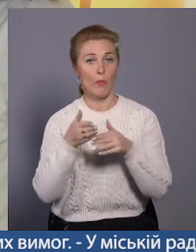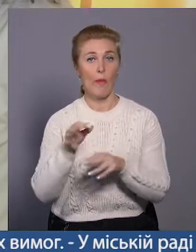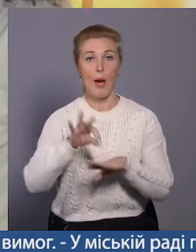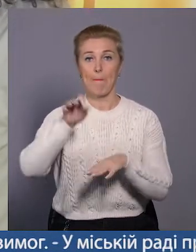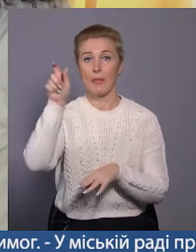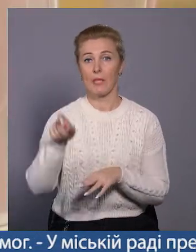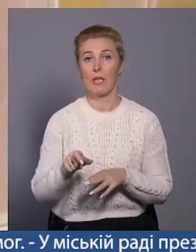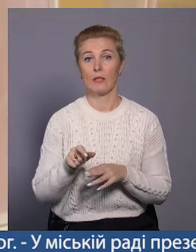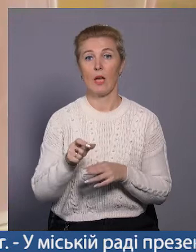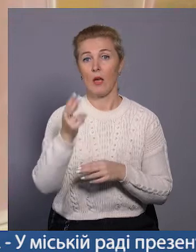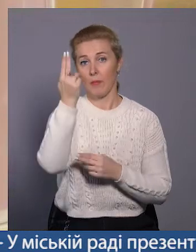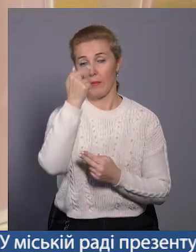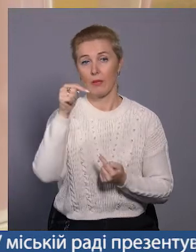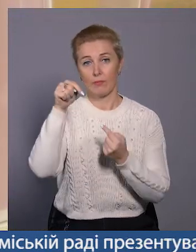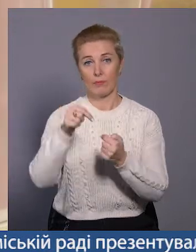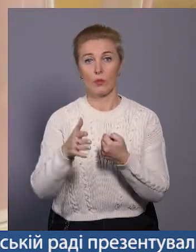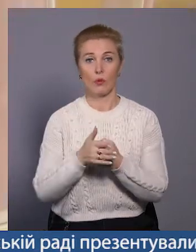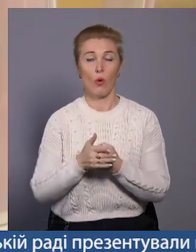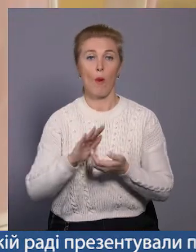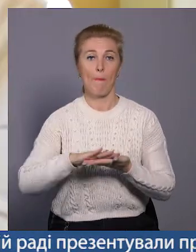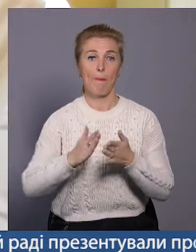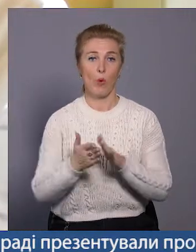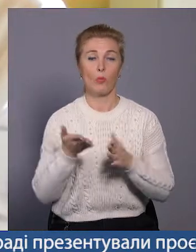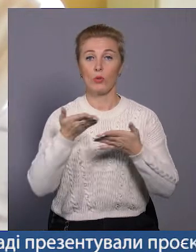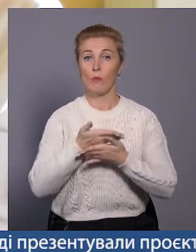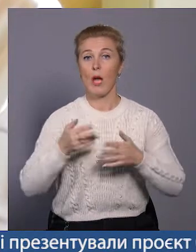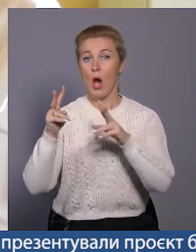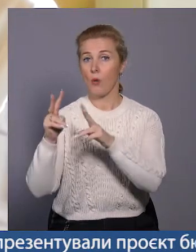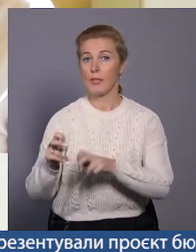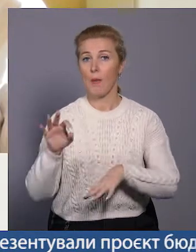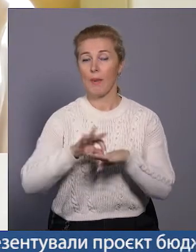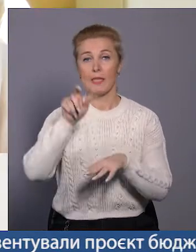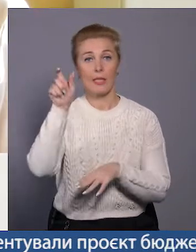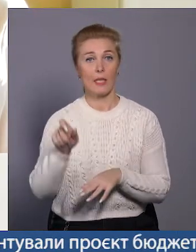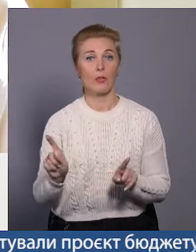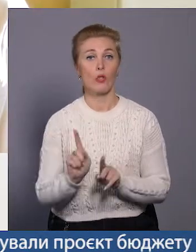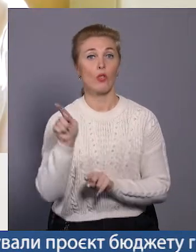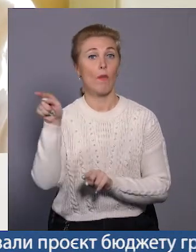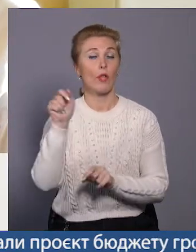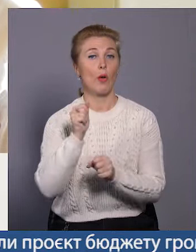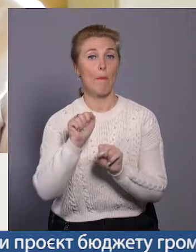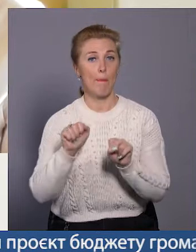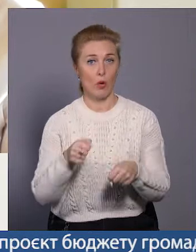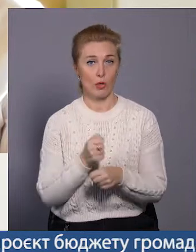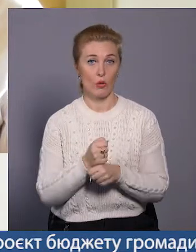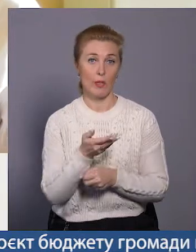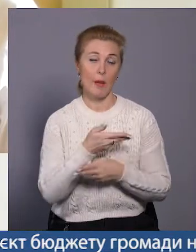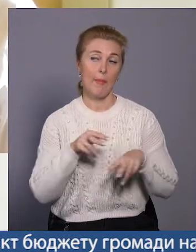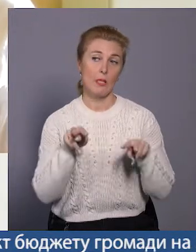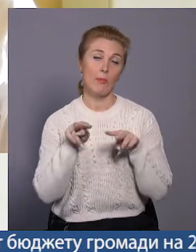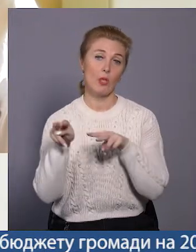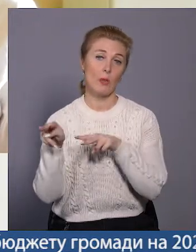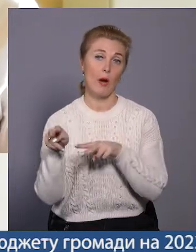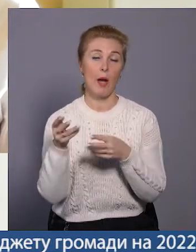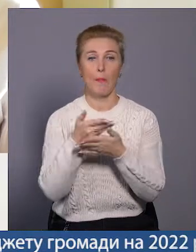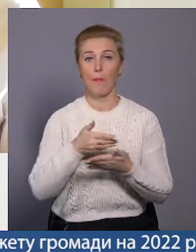пацієнтам адаптуватись до побуту. Ми обстежуємо пацієнта на предмет, що він може зробити, ми спостерігаємо. От ми